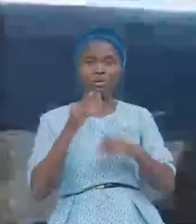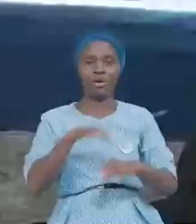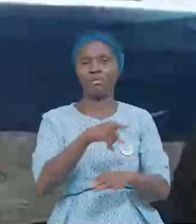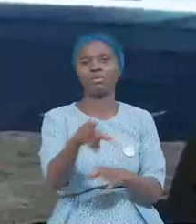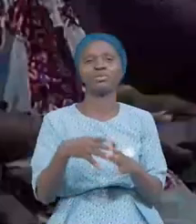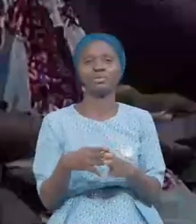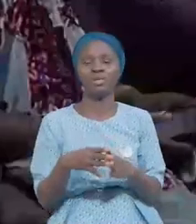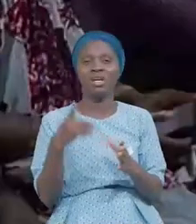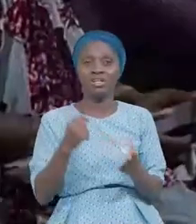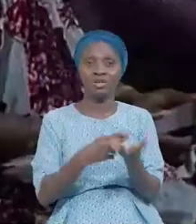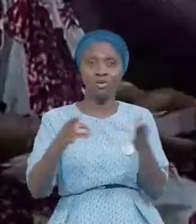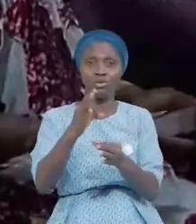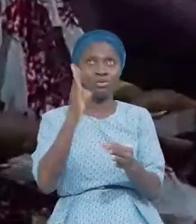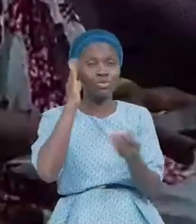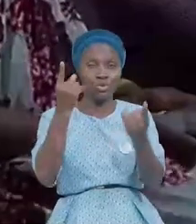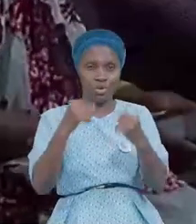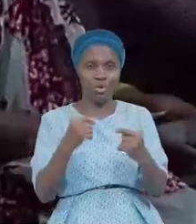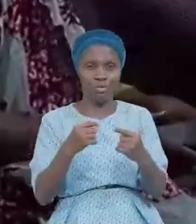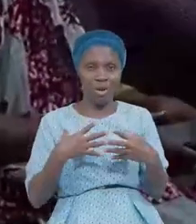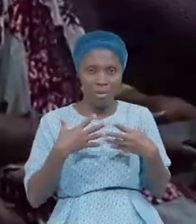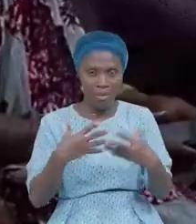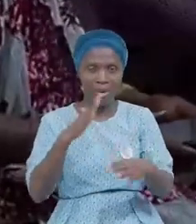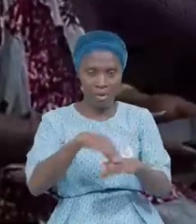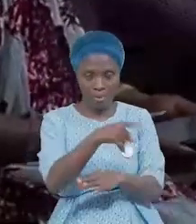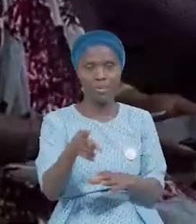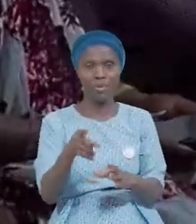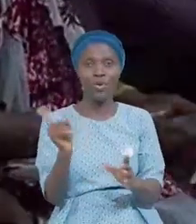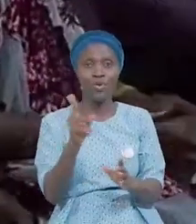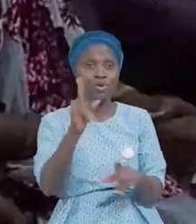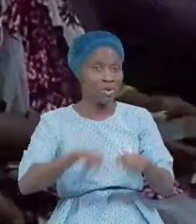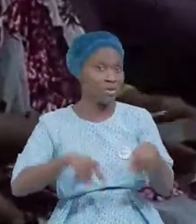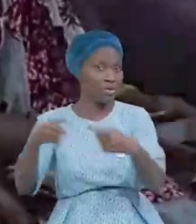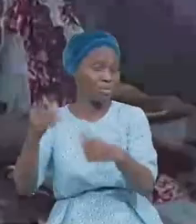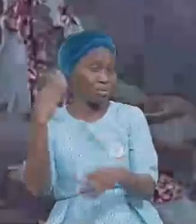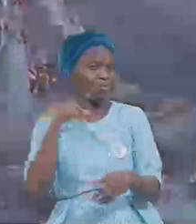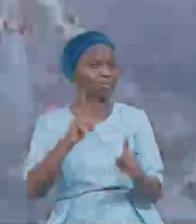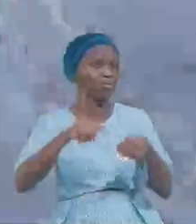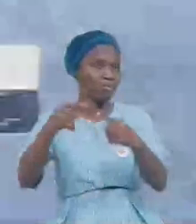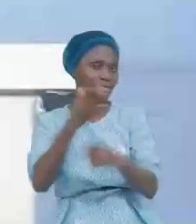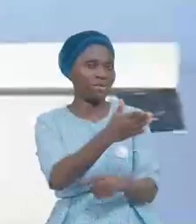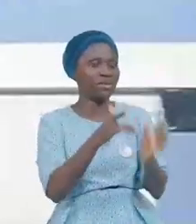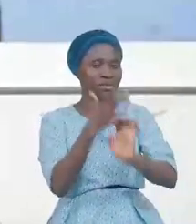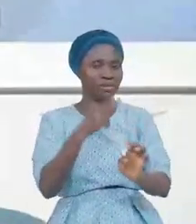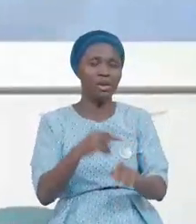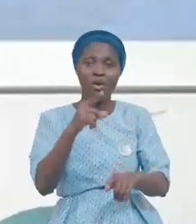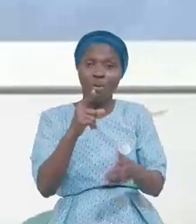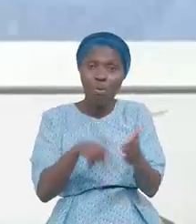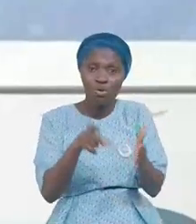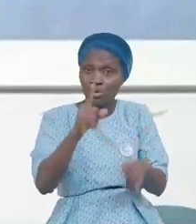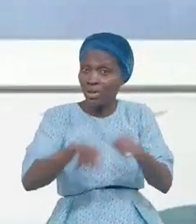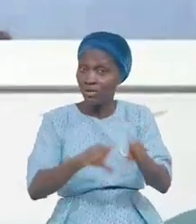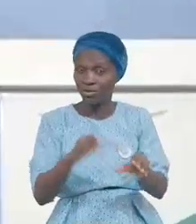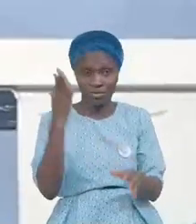toi. Là où tu ne pouvais pas aller avant, tu iras là-bas. Ce que tu n'arrivais pas à faire avant, tu le